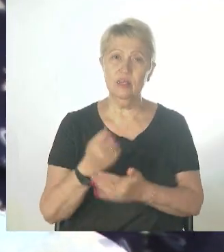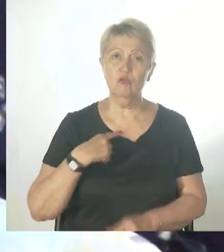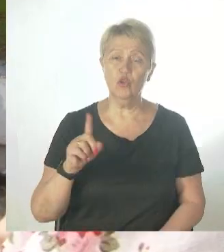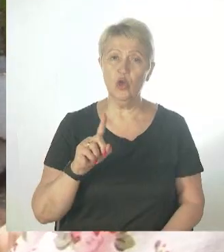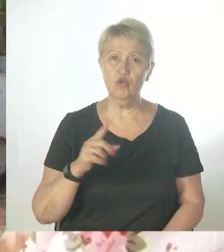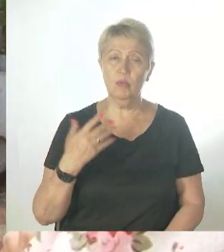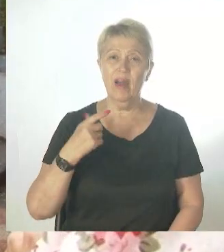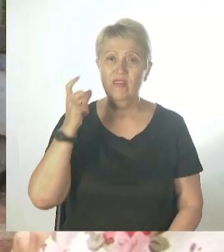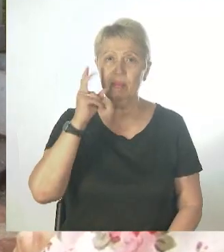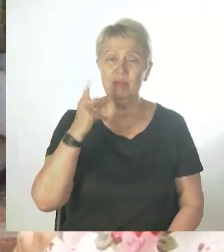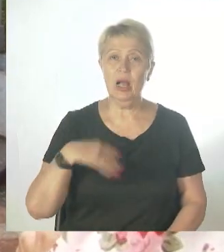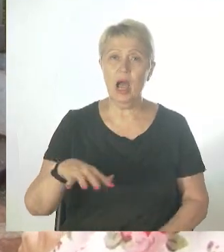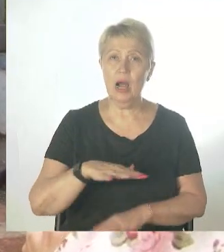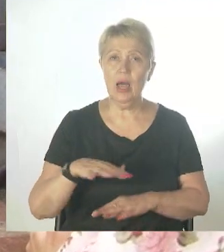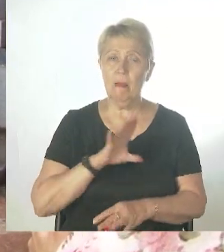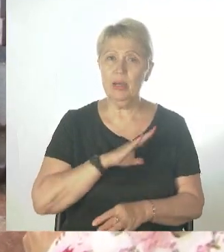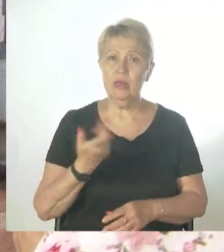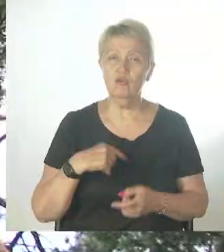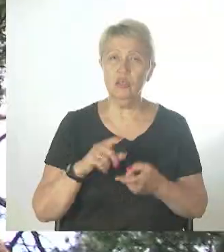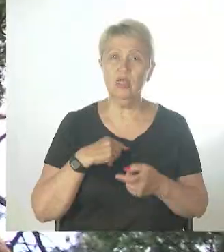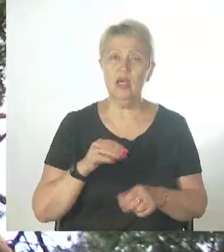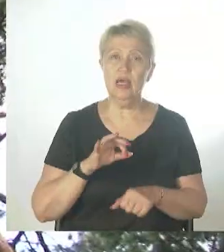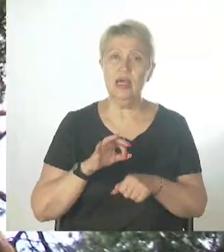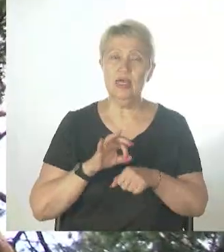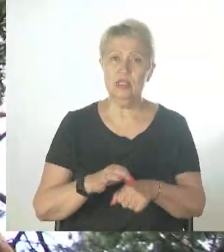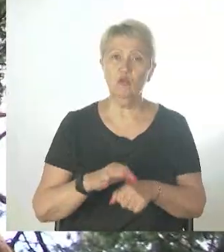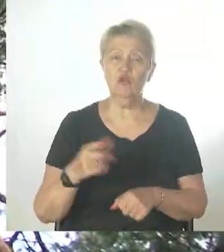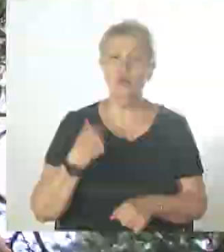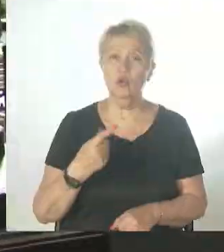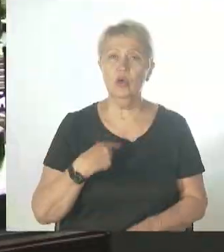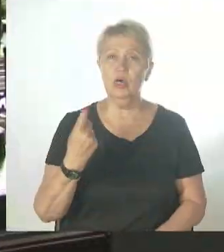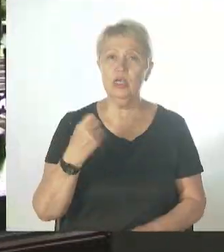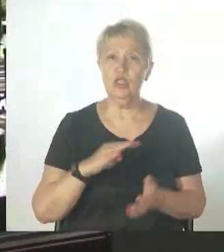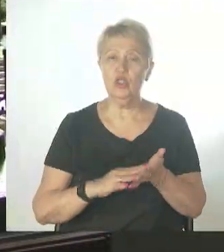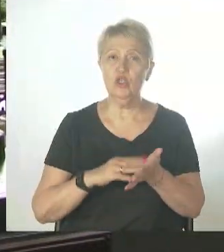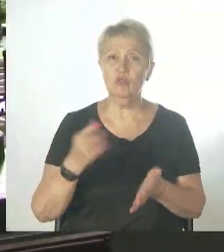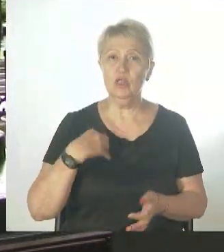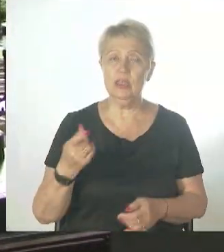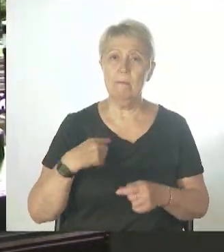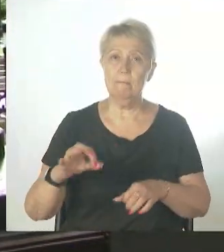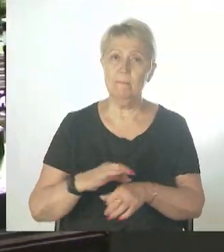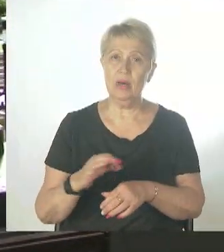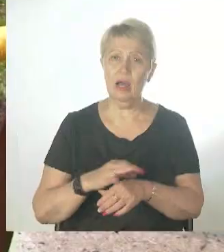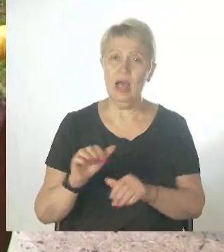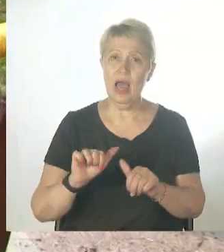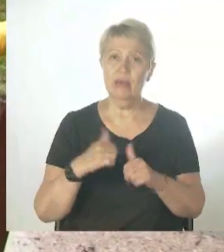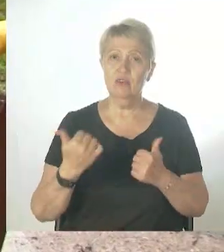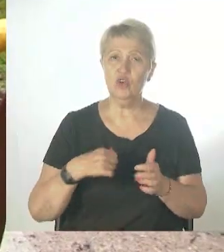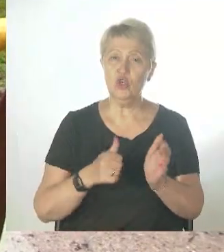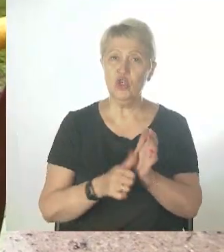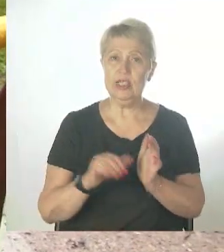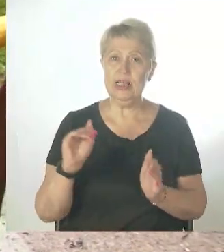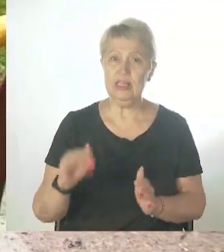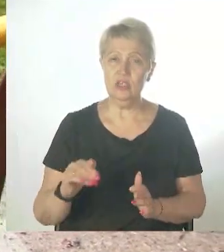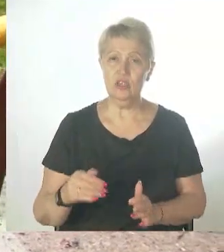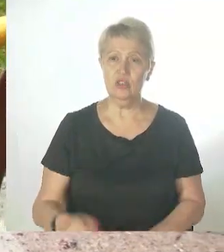Хабаровском крае было заключено чуть более 8 тысяч браков, а развелись 6 тысяч супружеских пар. Слава